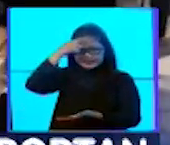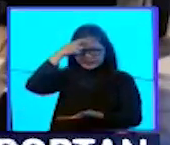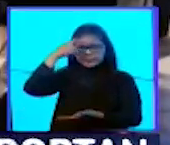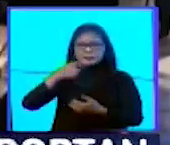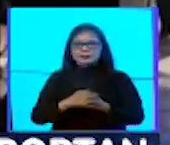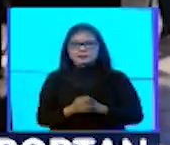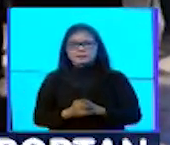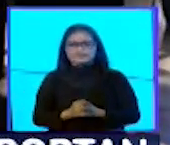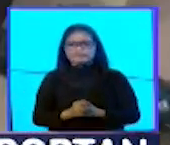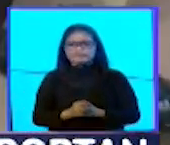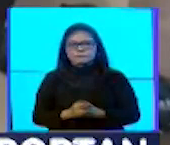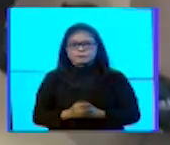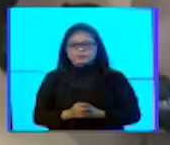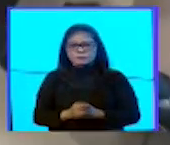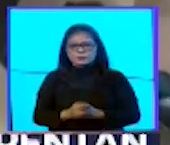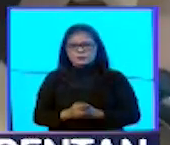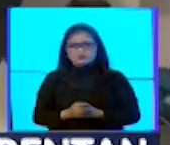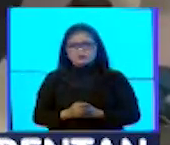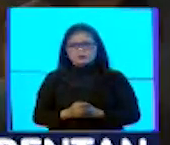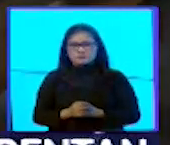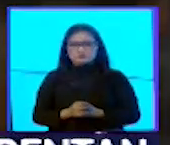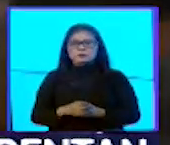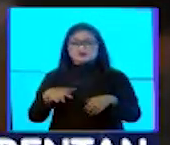titik debarkasi rencananya juga akan dipecah.